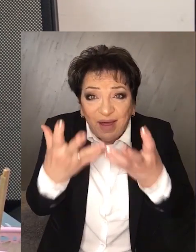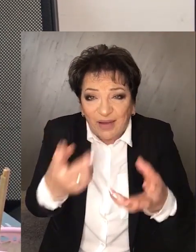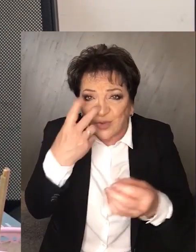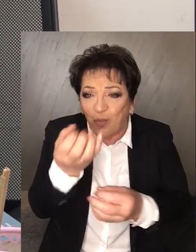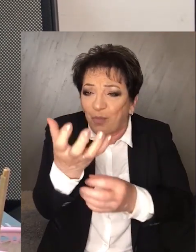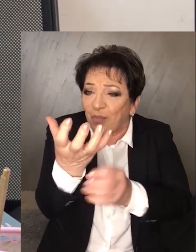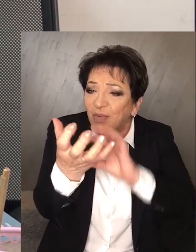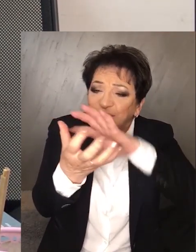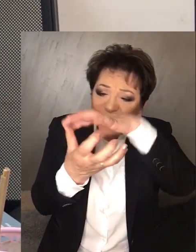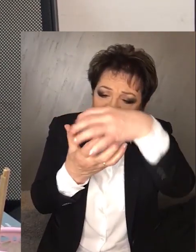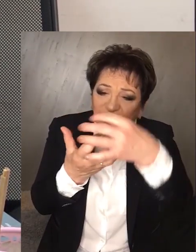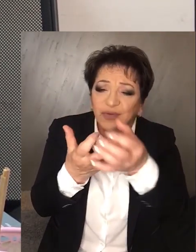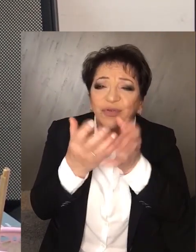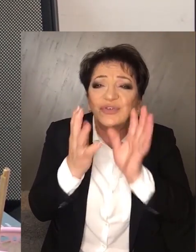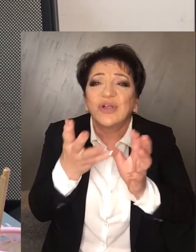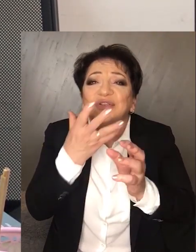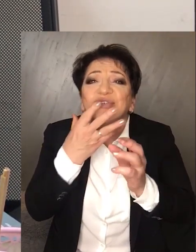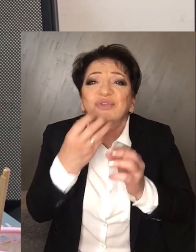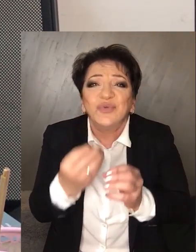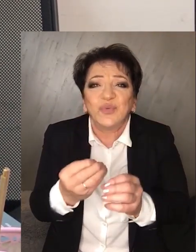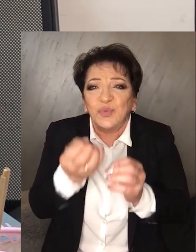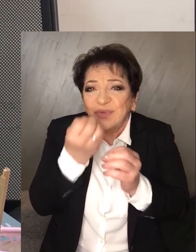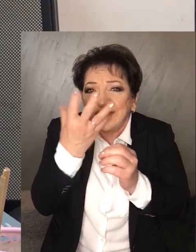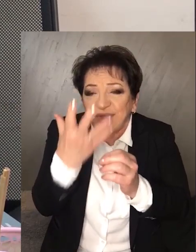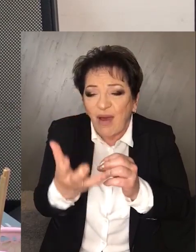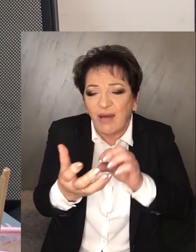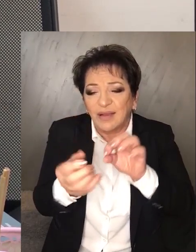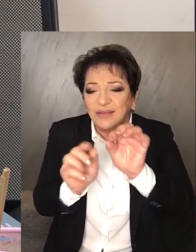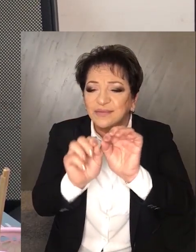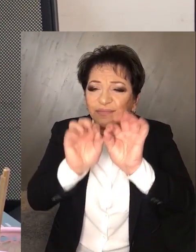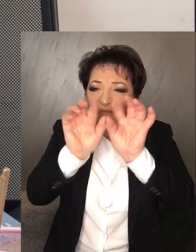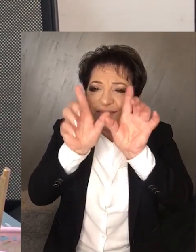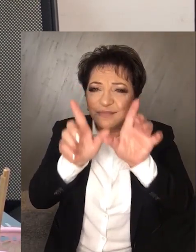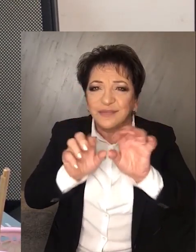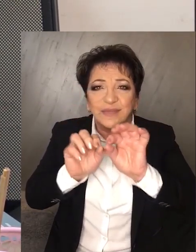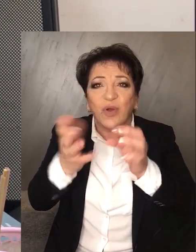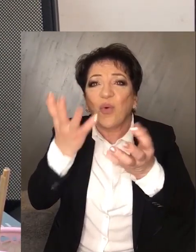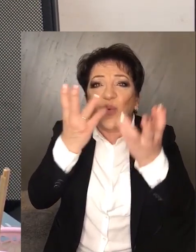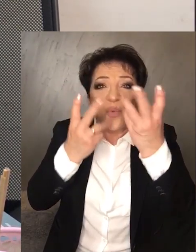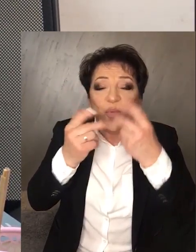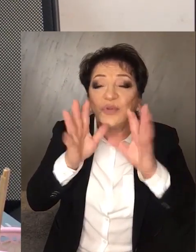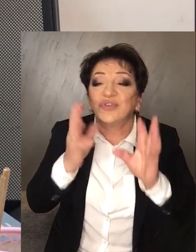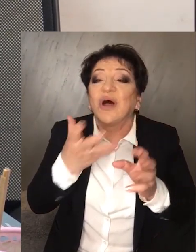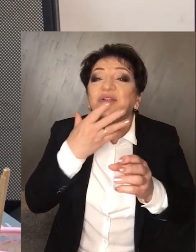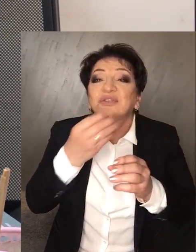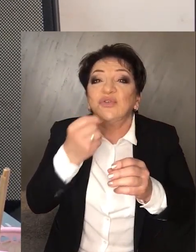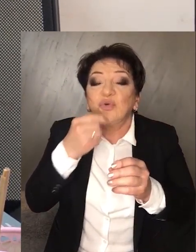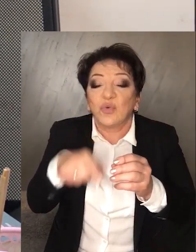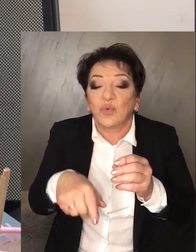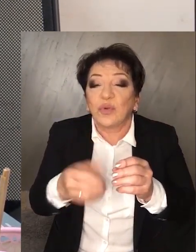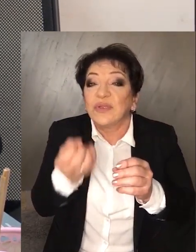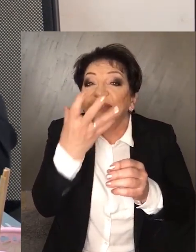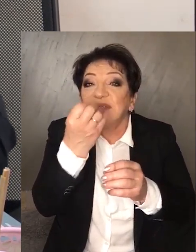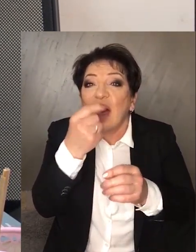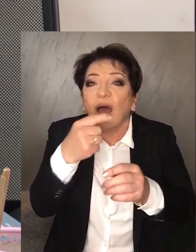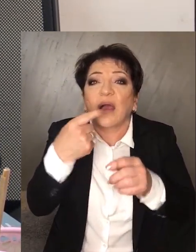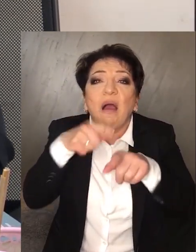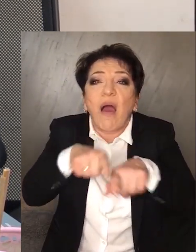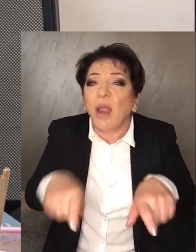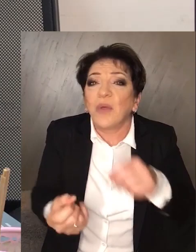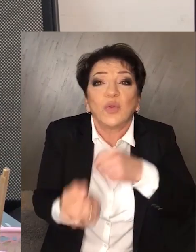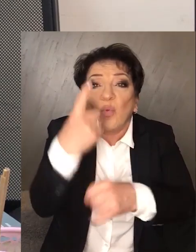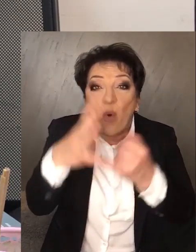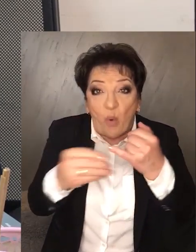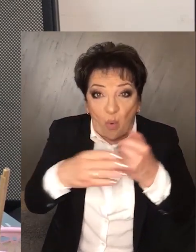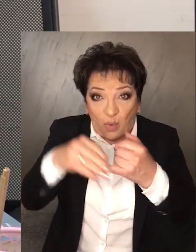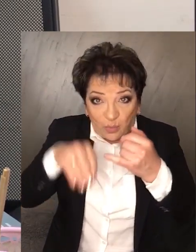սիրունությունը, մենք ասում ենք, վախ, այս ինչ սիրուն ծաղիկ է, նայում ենք իր բաժակին, իր այդ սիրուն միջի առեջկներին, ինքը ինչ